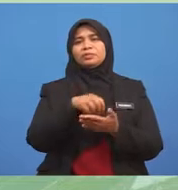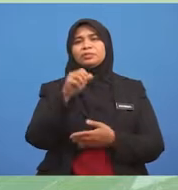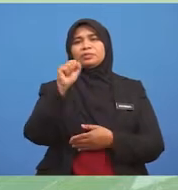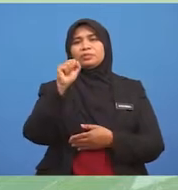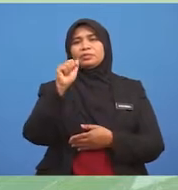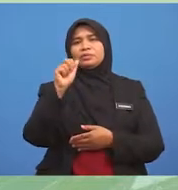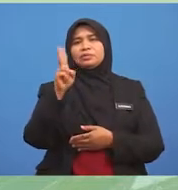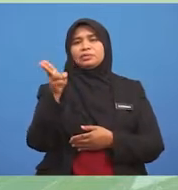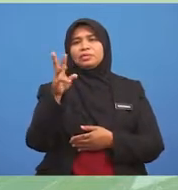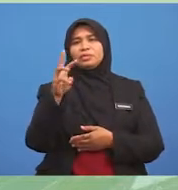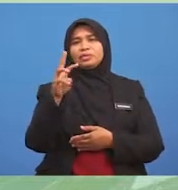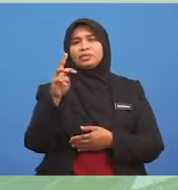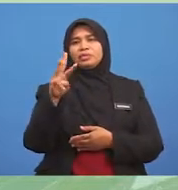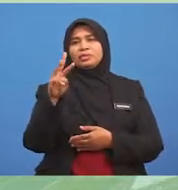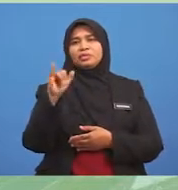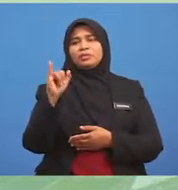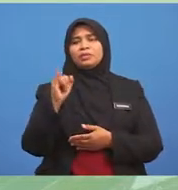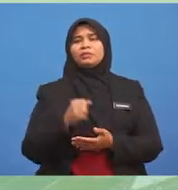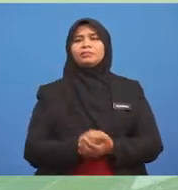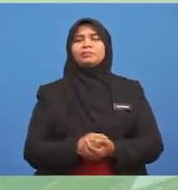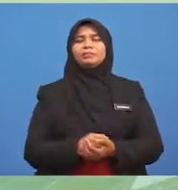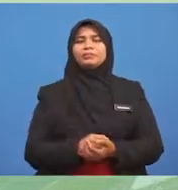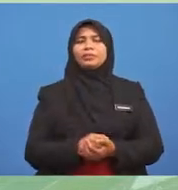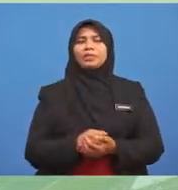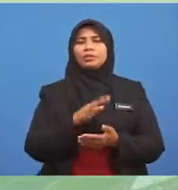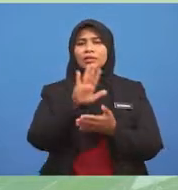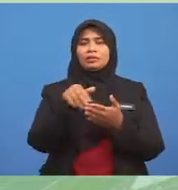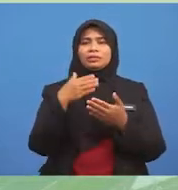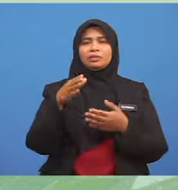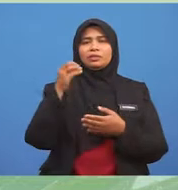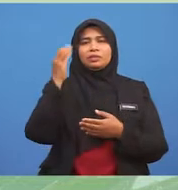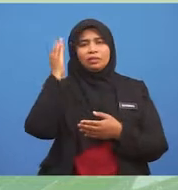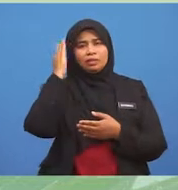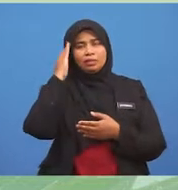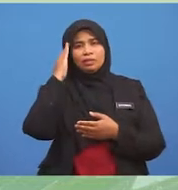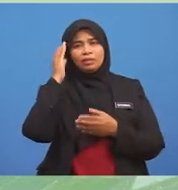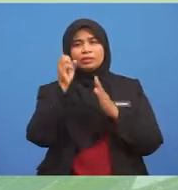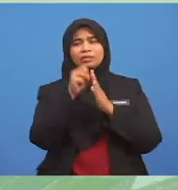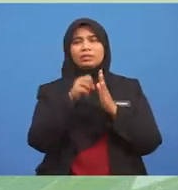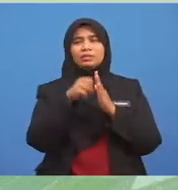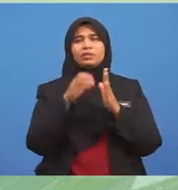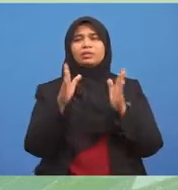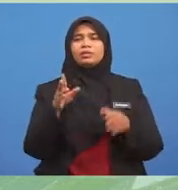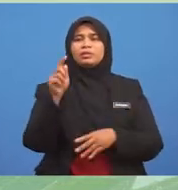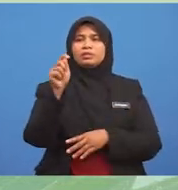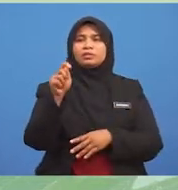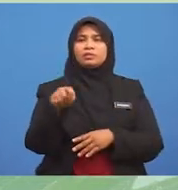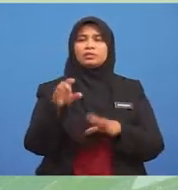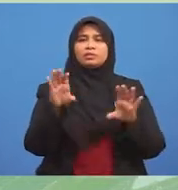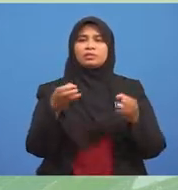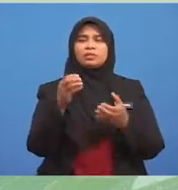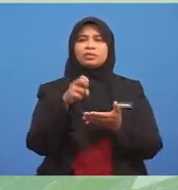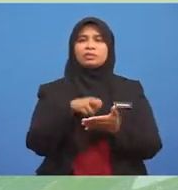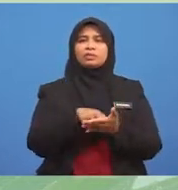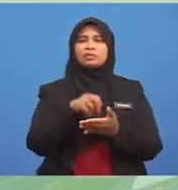sahwi. Seperti yang kita semua sedia maklum, seseorang disunatkan melakukan sujud sahwi